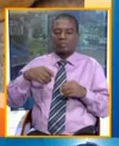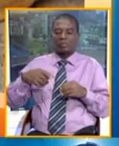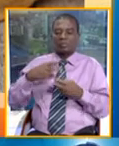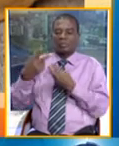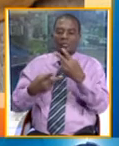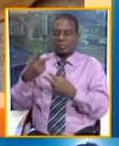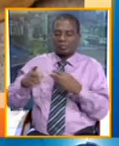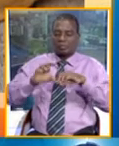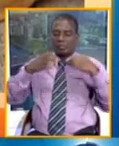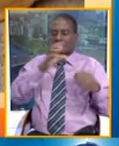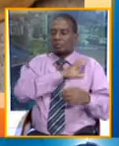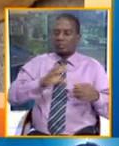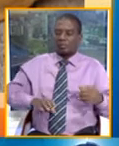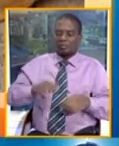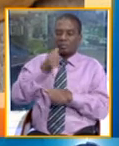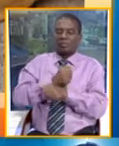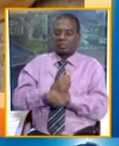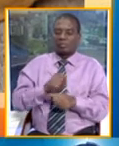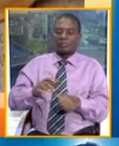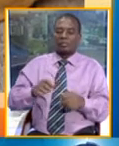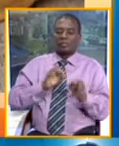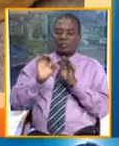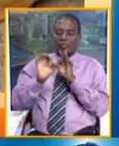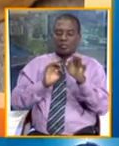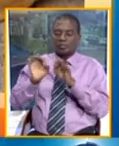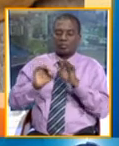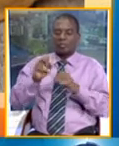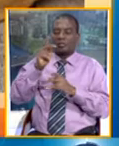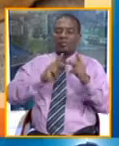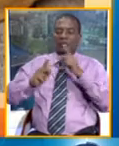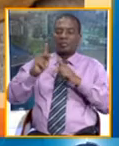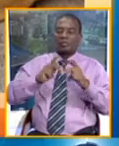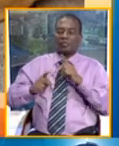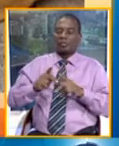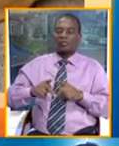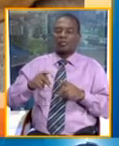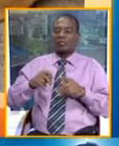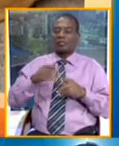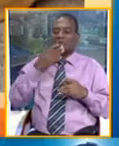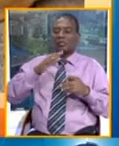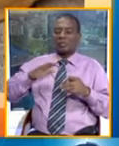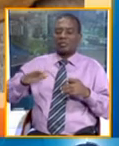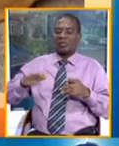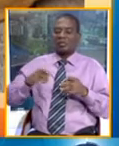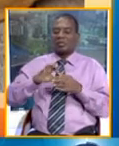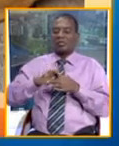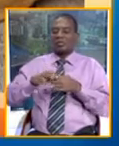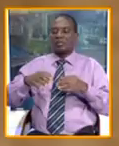d'Abidjan. Objectif, expliquer aux populations les effets néfastes du tabac sur la santé. Jean